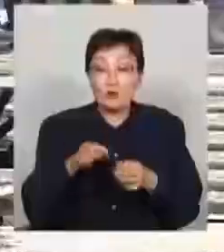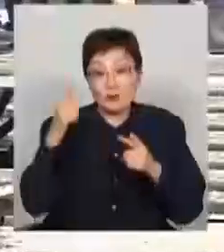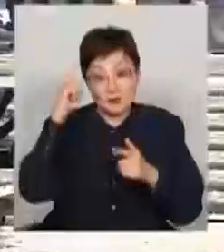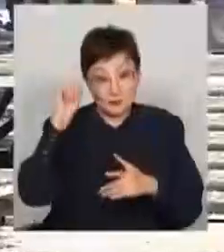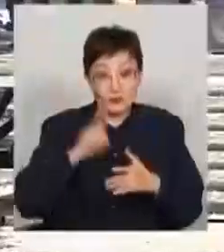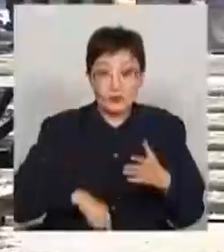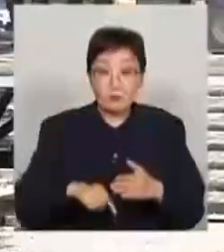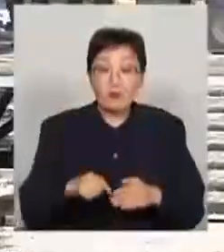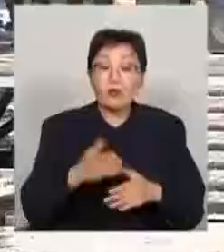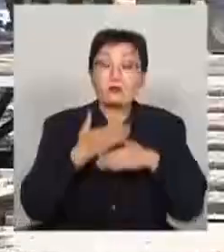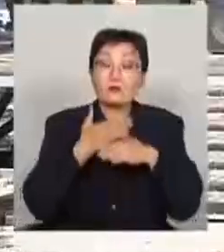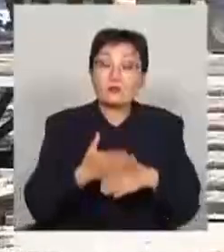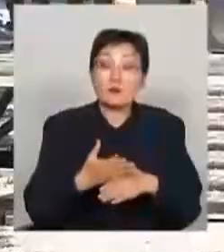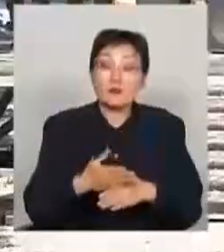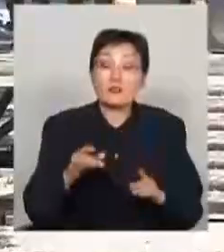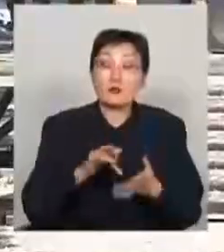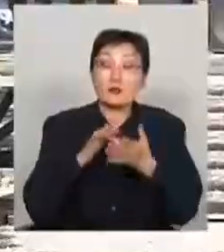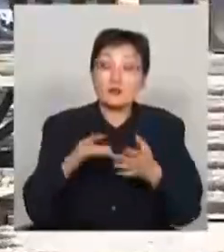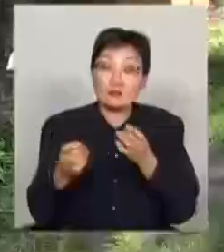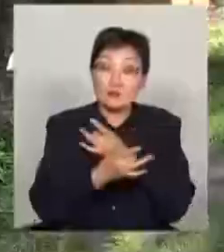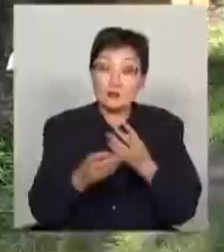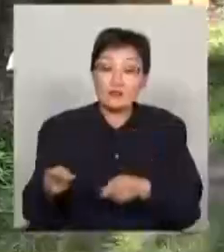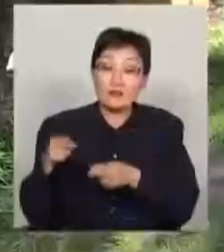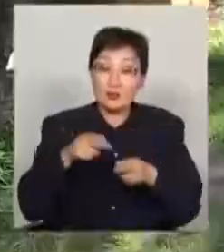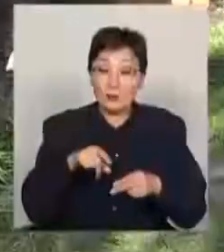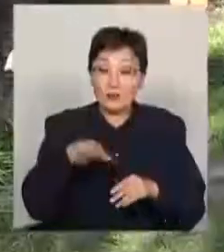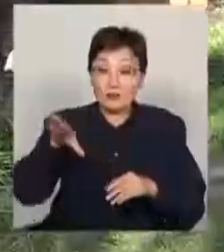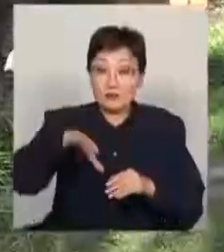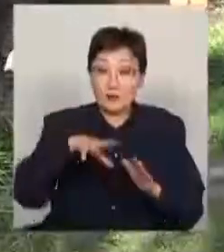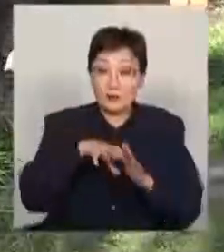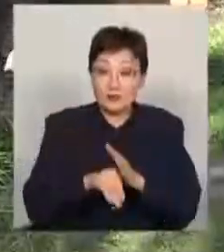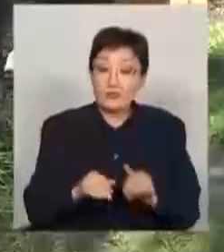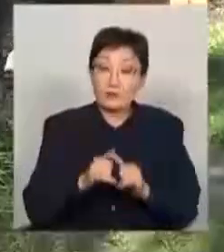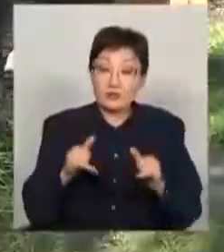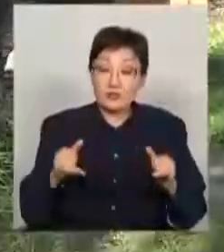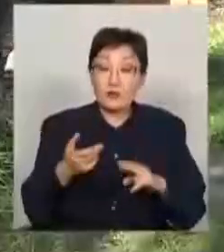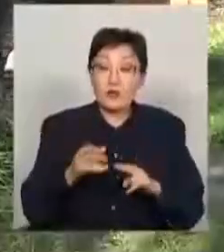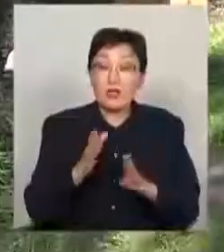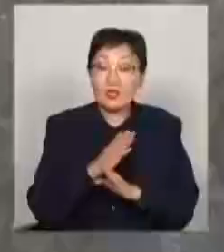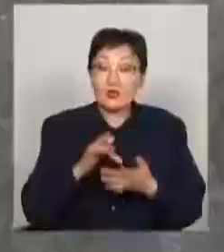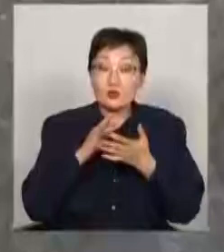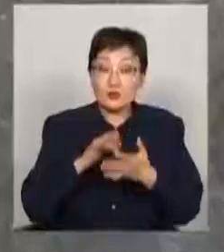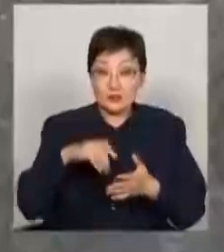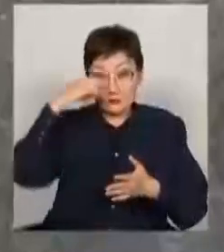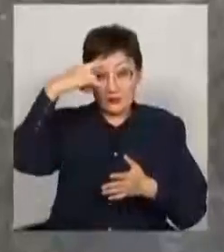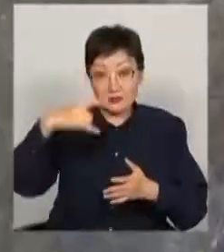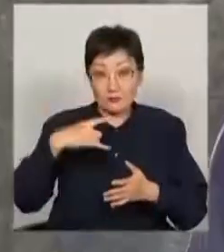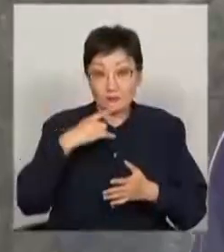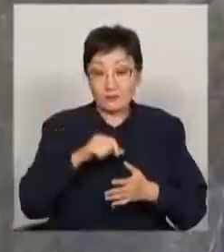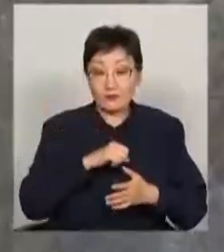комплекс поможет сформировать у туристов культуру пребывание в горах и внесет вклад в развитие к туризма в стране сам по себе